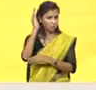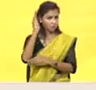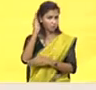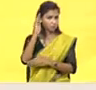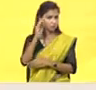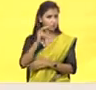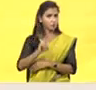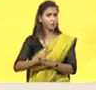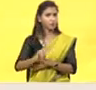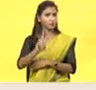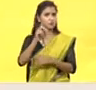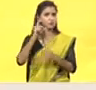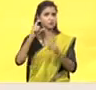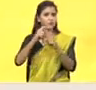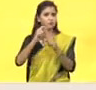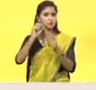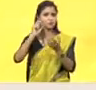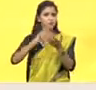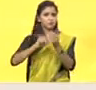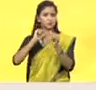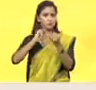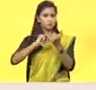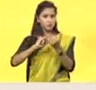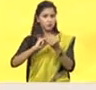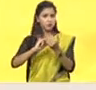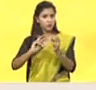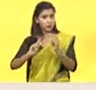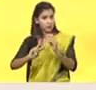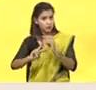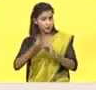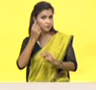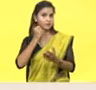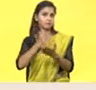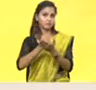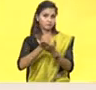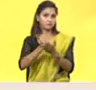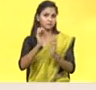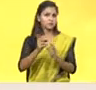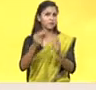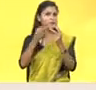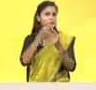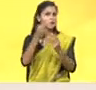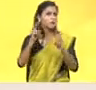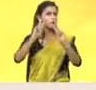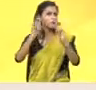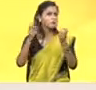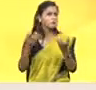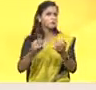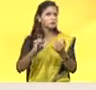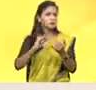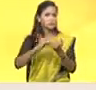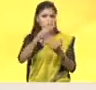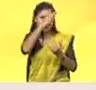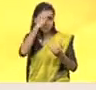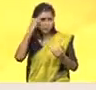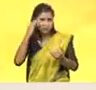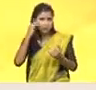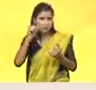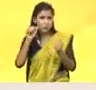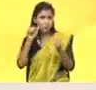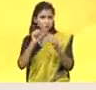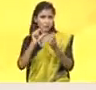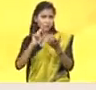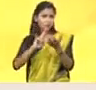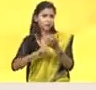विदोनस ने एक अनूठा प्रयास किया है और इसे नाम दिया है संस्कृत ऑन द